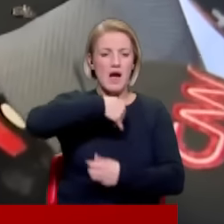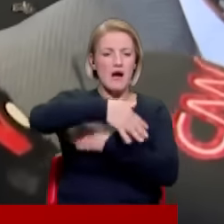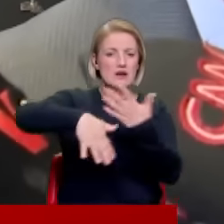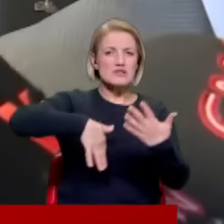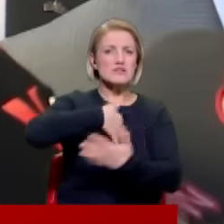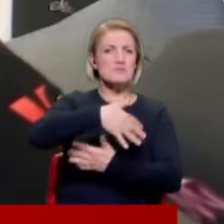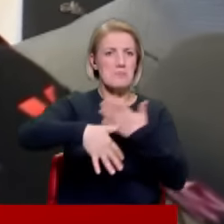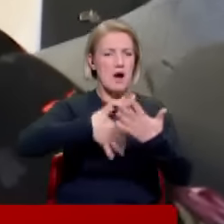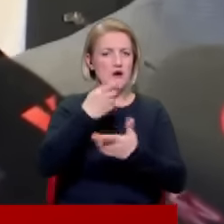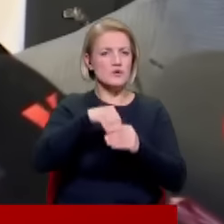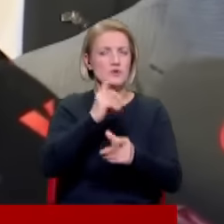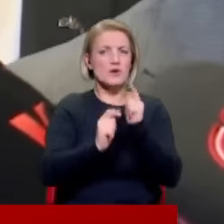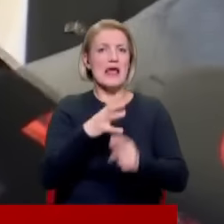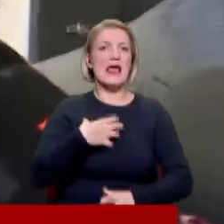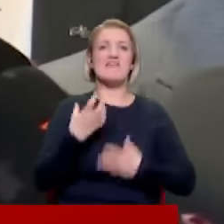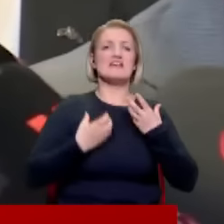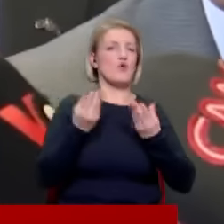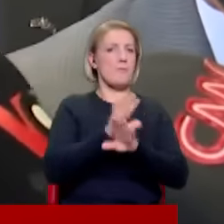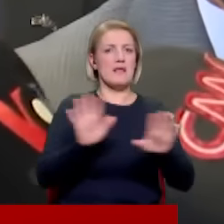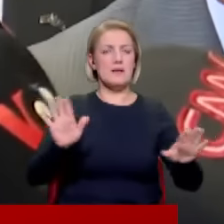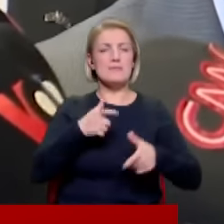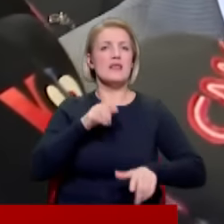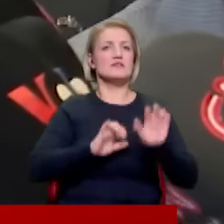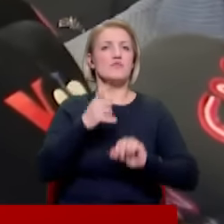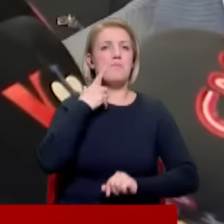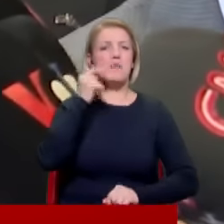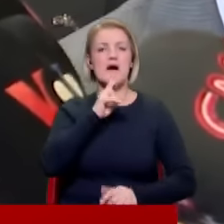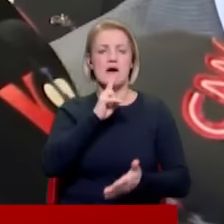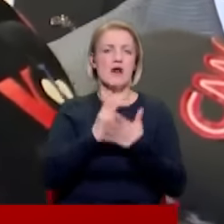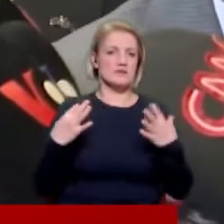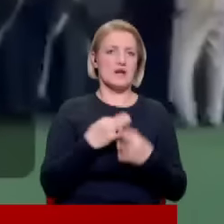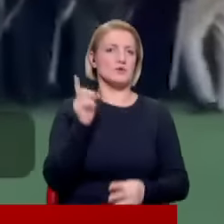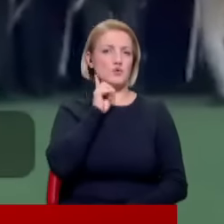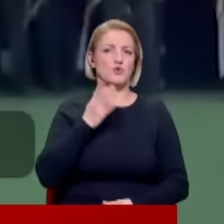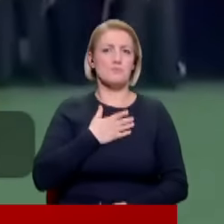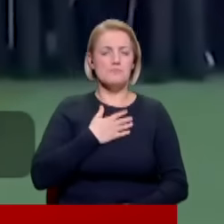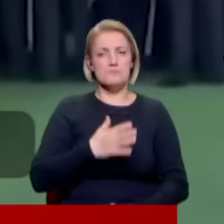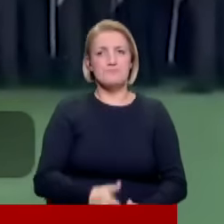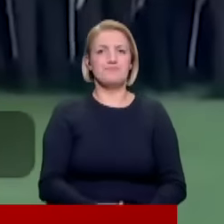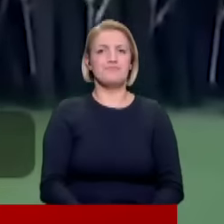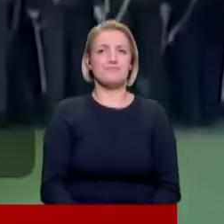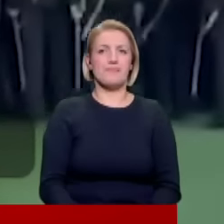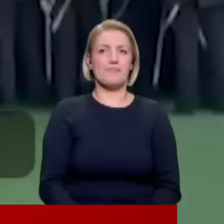karıştırmaya yönelenlere heves etmemeliyiz. Milli Savunma Bakanlığı'nın kararına saygı duyuyorum.